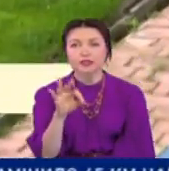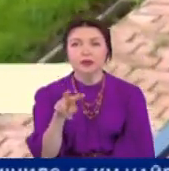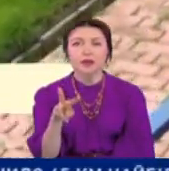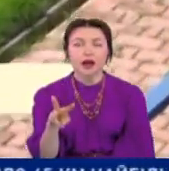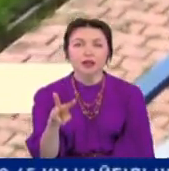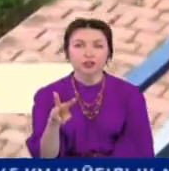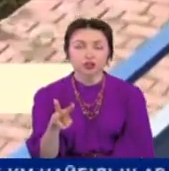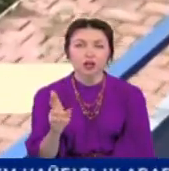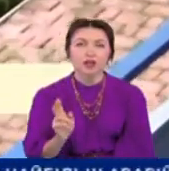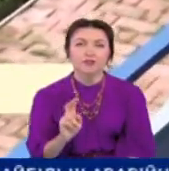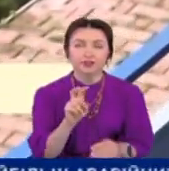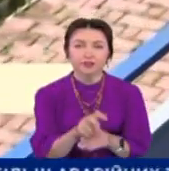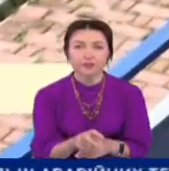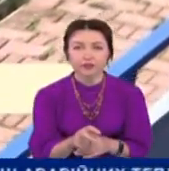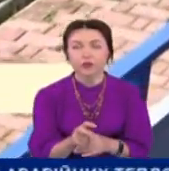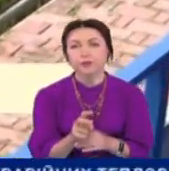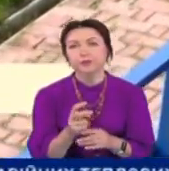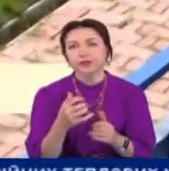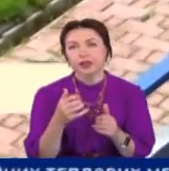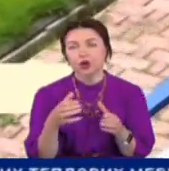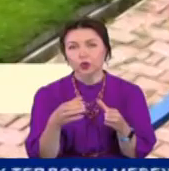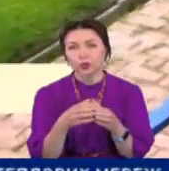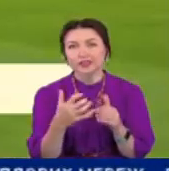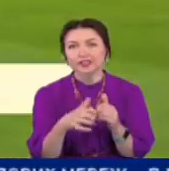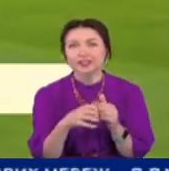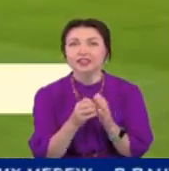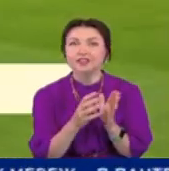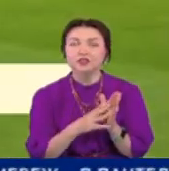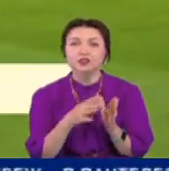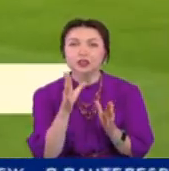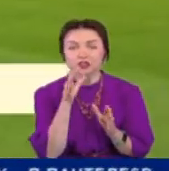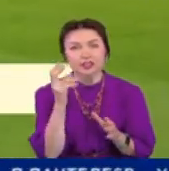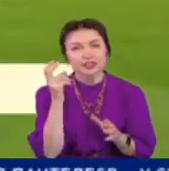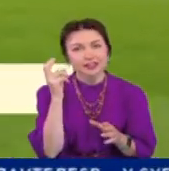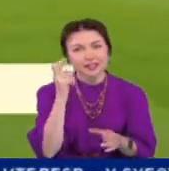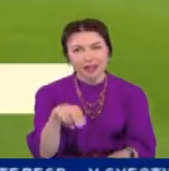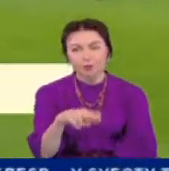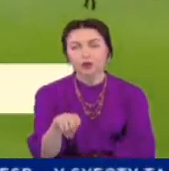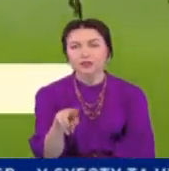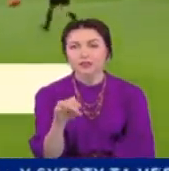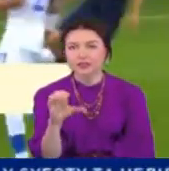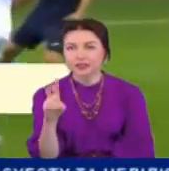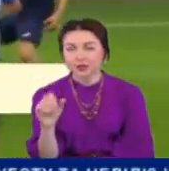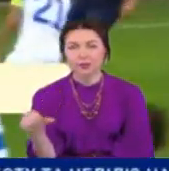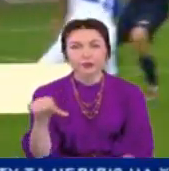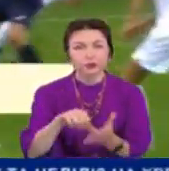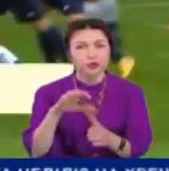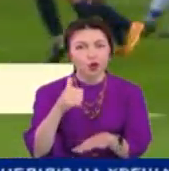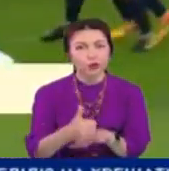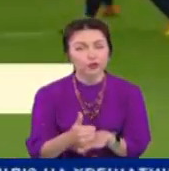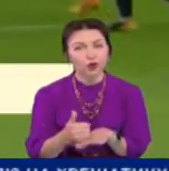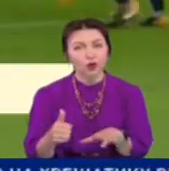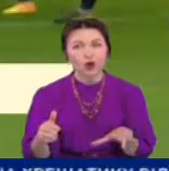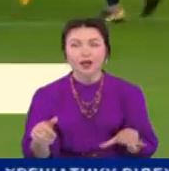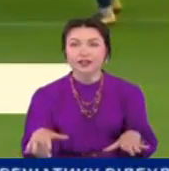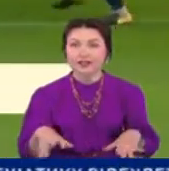Михайличенко відвідав гру УПЛ серед 19-річних «Динамо Десна». Присутність головного тренера першої команди мобілізувала